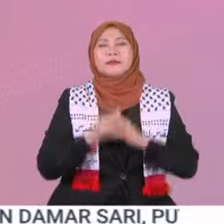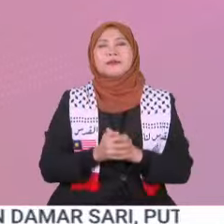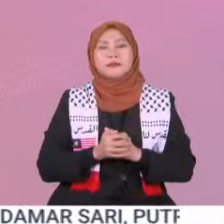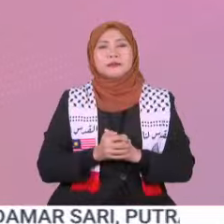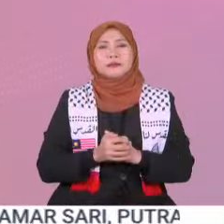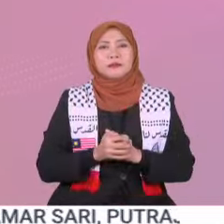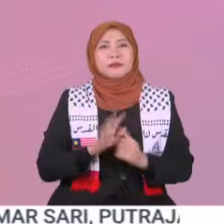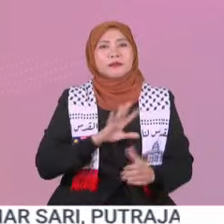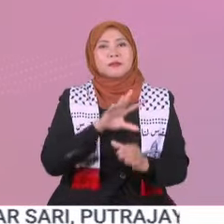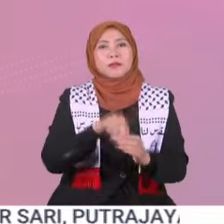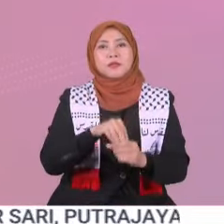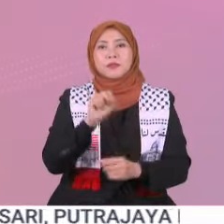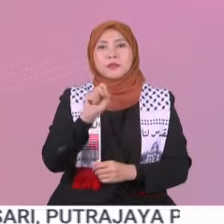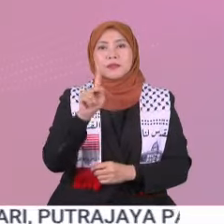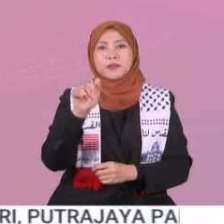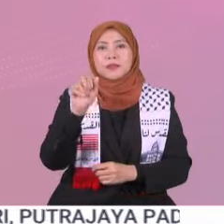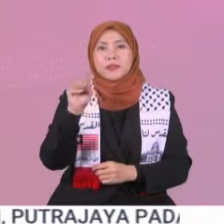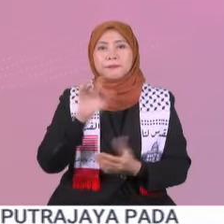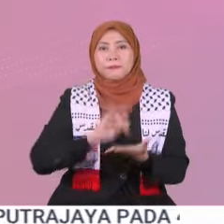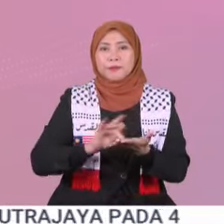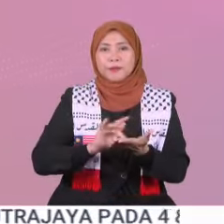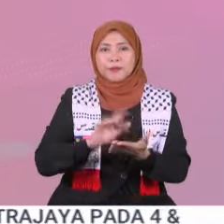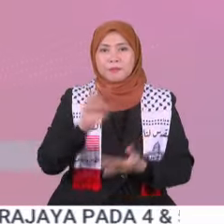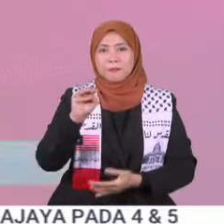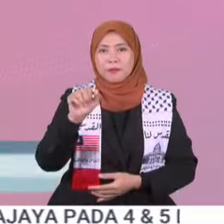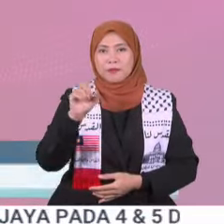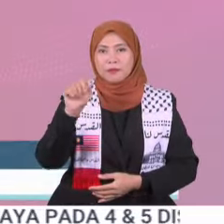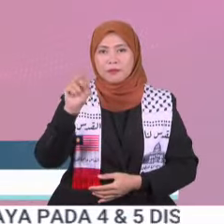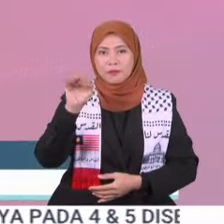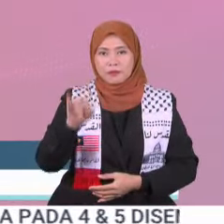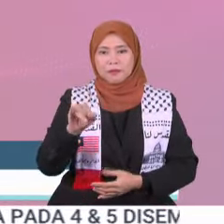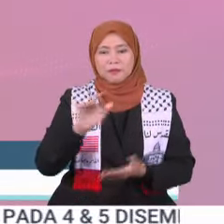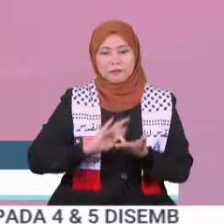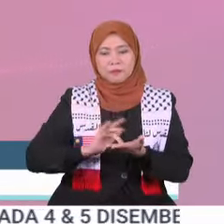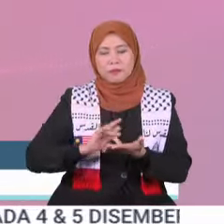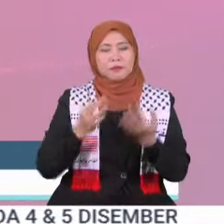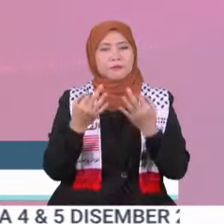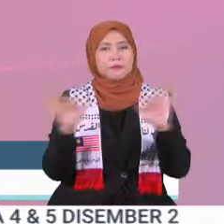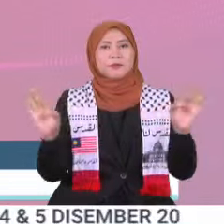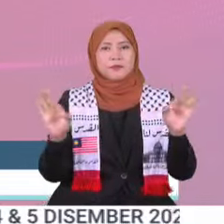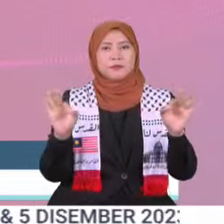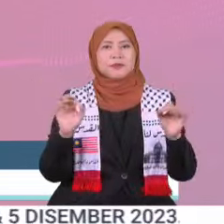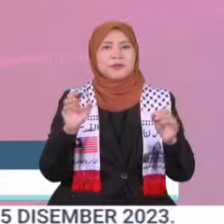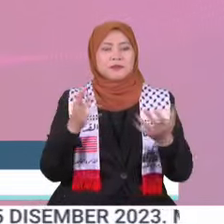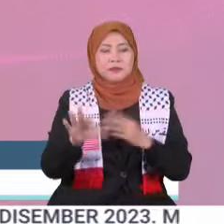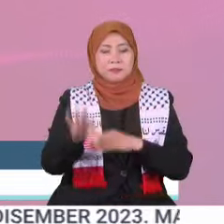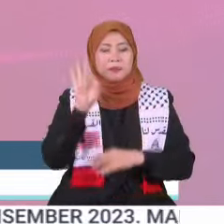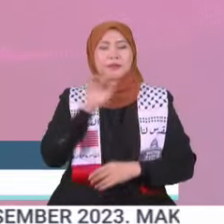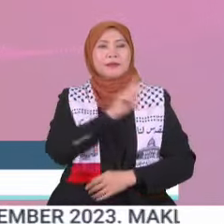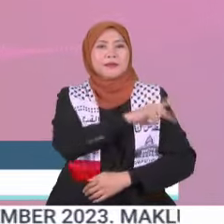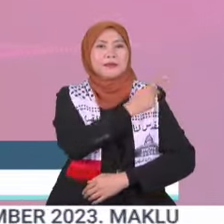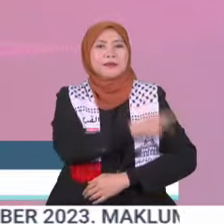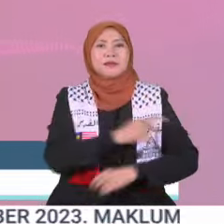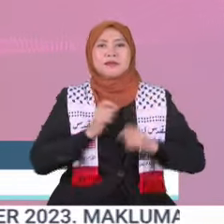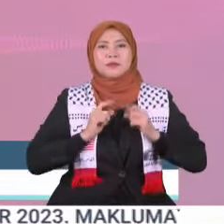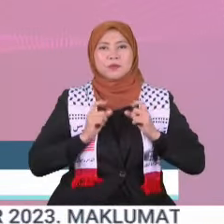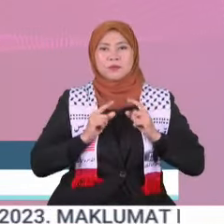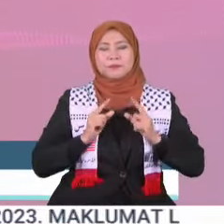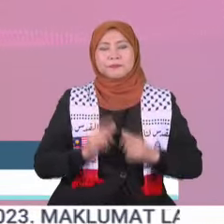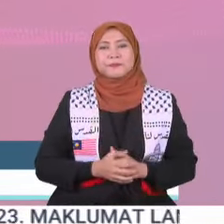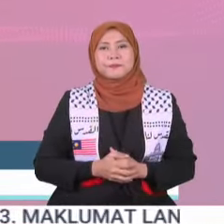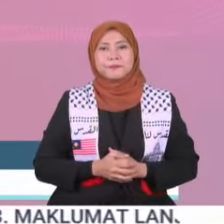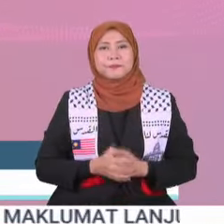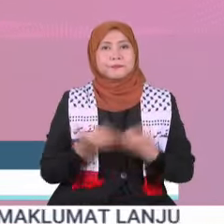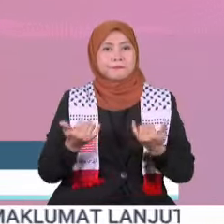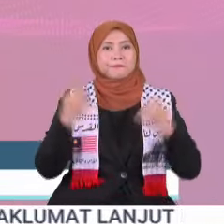diperkenal termasuk skim perubatan madani yang menawarkan rawatan percuma di klinik swasta terpilih. Ikuti laporan Hamizah Mansur